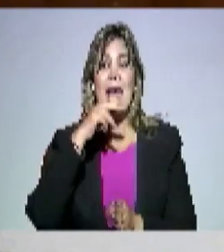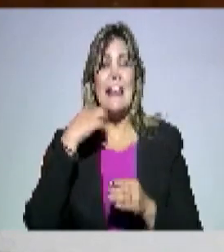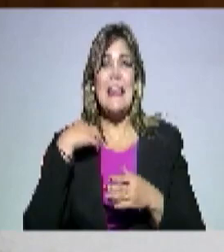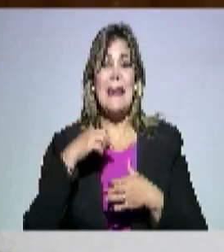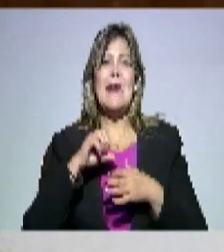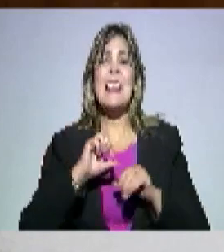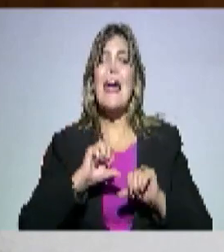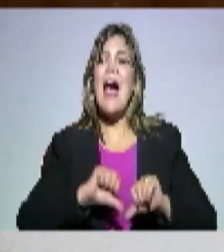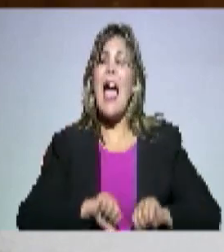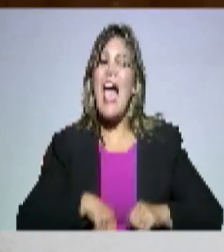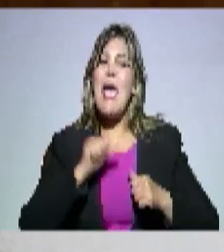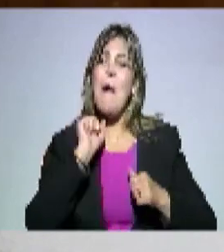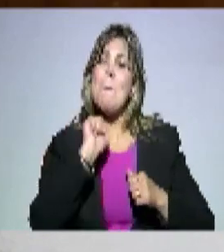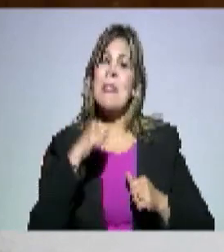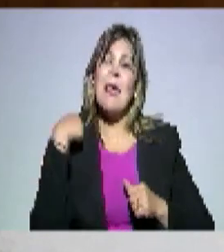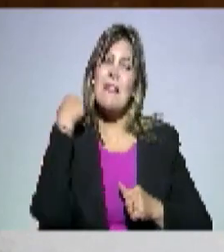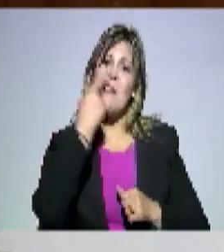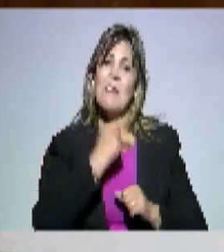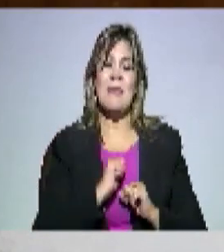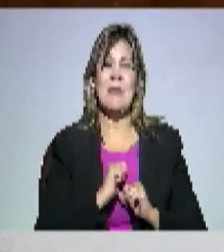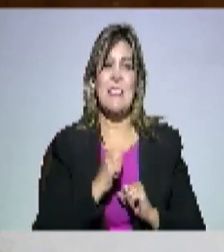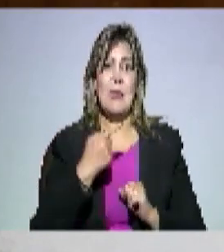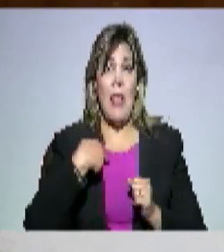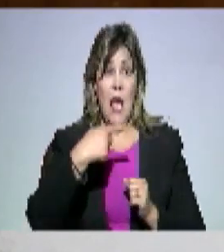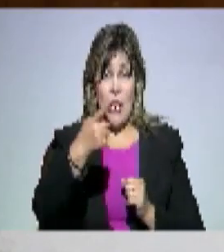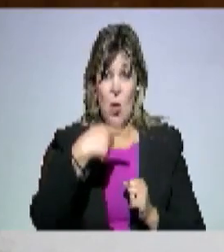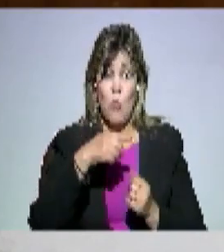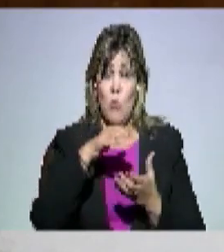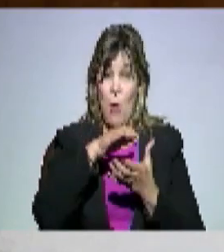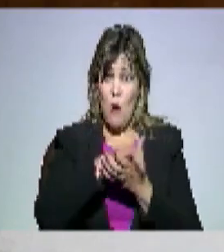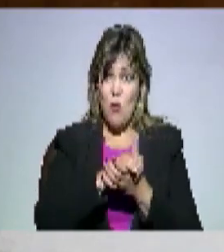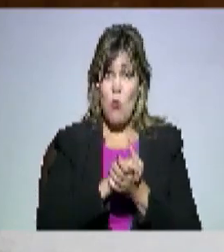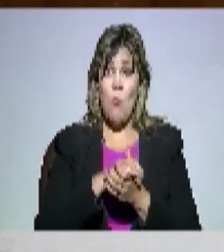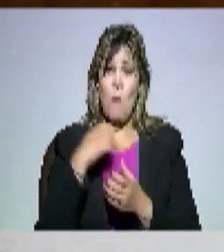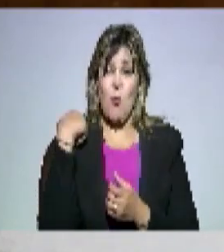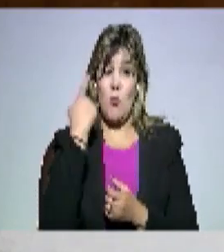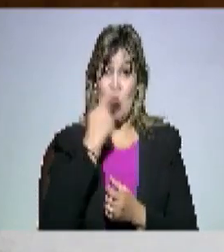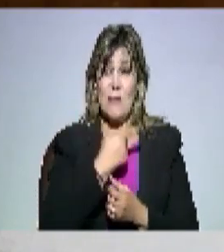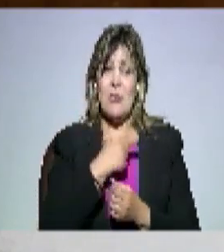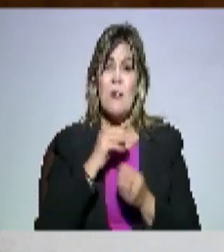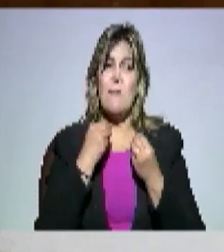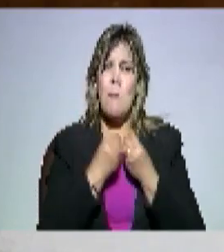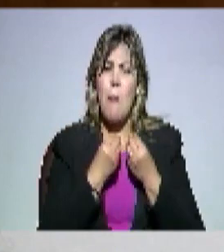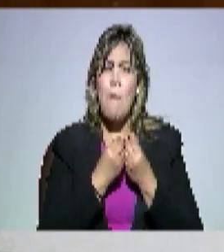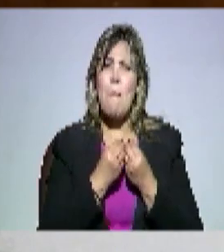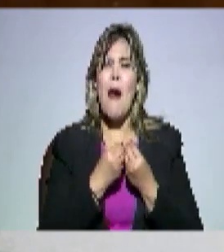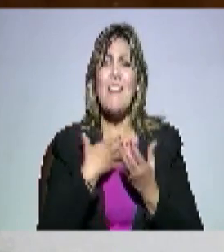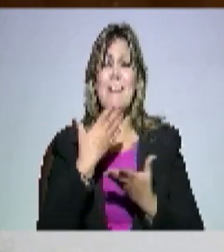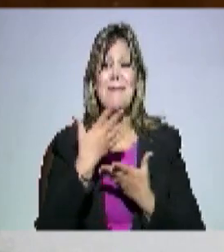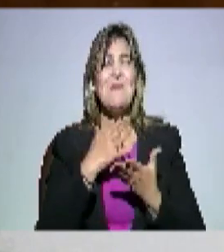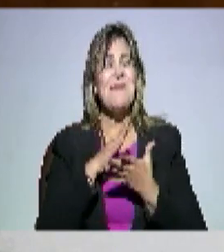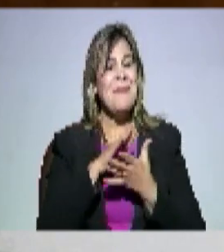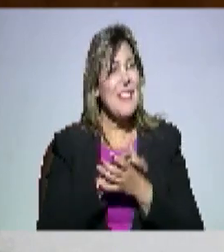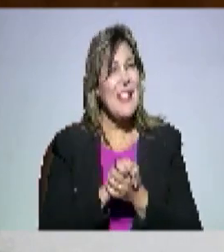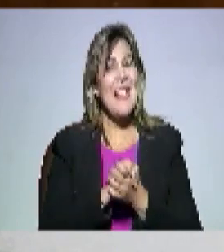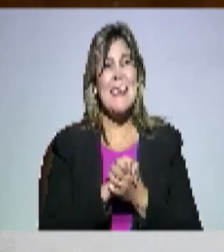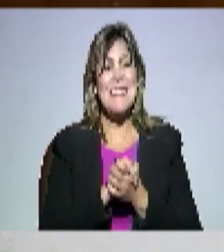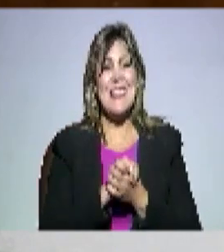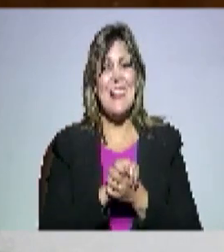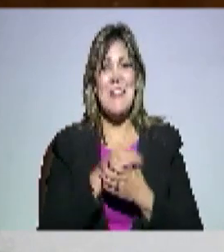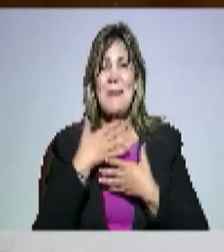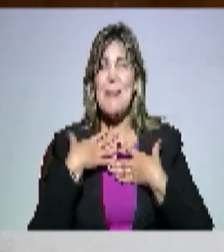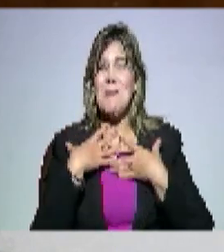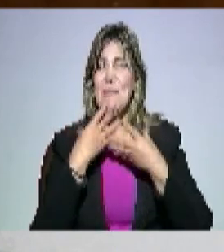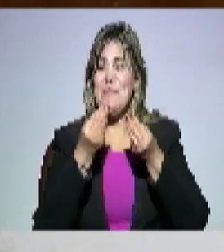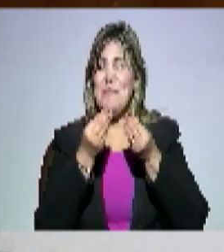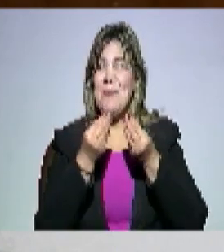الارض انا وانتم لما نبقى اصحاب القديسين دول لينا عشره معاهم وعشره مع قديسين او صداقه مع قديسين